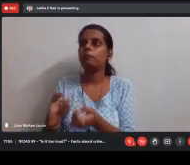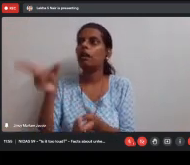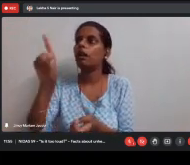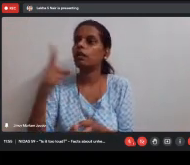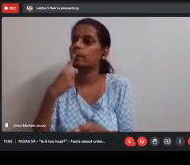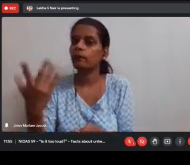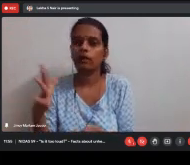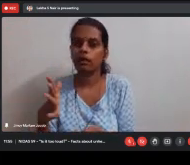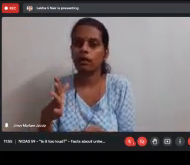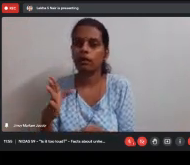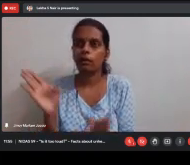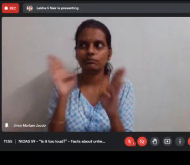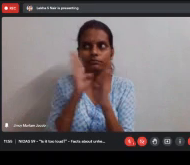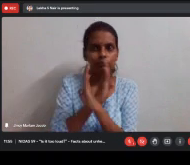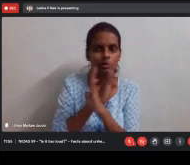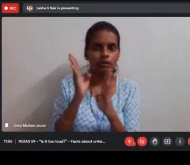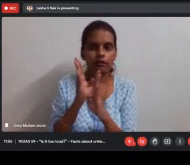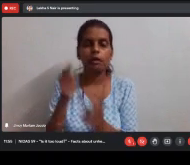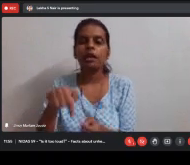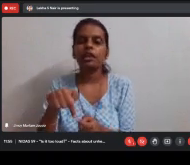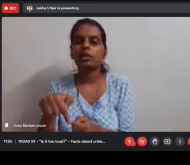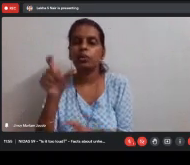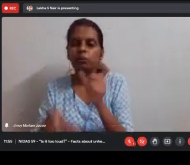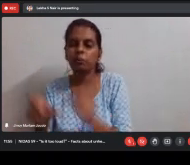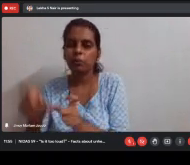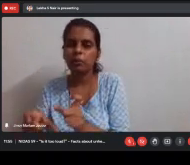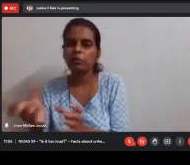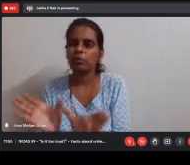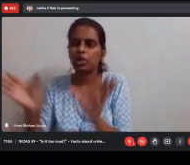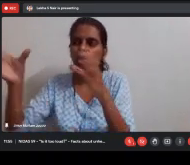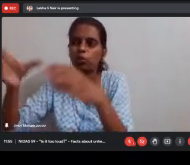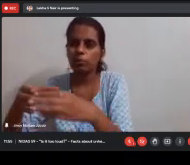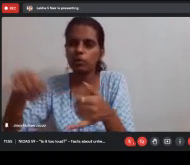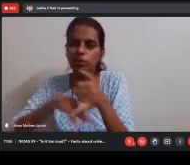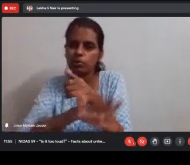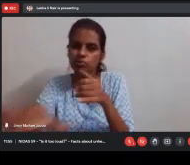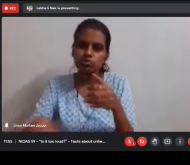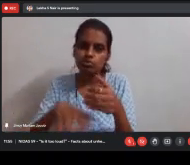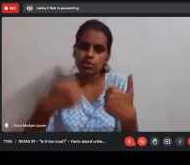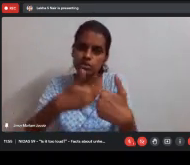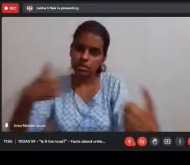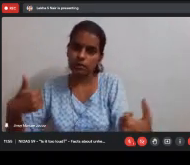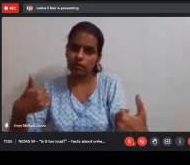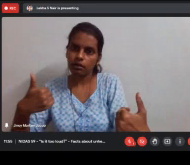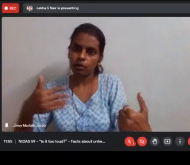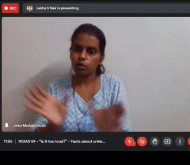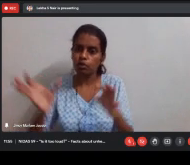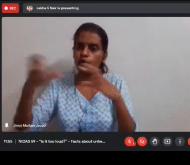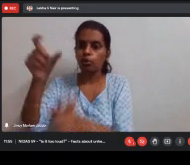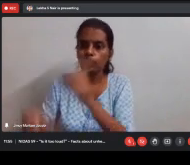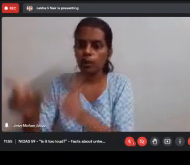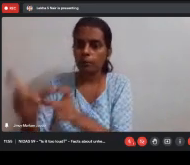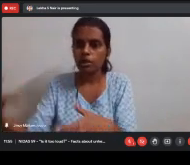ഞാൻ ചോദിച്ചാൽ എന്താകും, മറ്റുള്ളവരുടെ അടുത്ത് വീണ്ടും റെപ്പറ്റീഷന് ചോദിച്ചാൽ അല്ലെങ്കിൽ ഒന്നുകൂടെ പറയാൻ പറഞ്ഞാൽ എന്താകും എന്ന് പറഞ്ഞ് ചോദിക്കാതെ ഇരിക്കും